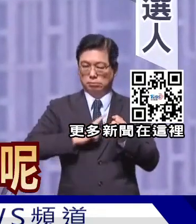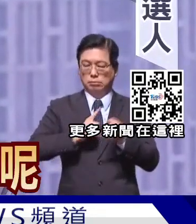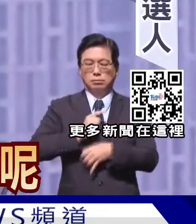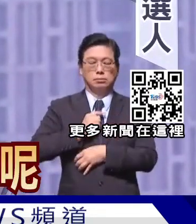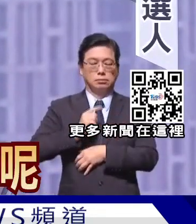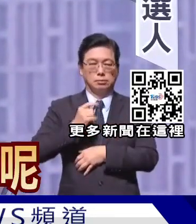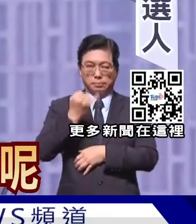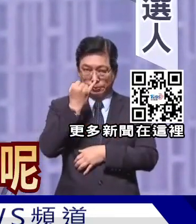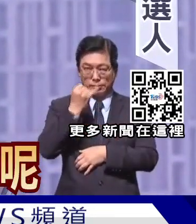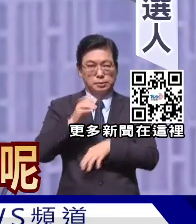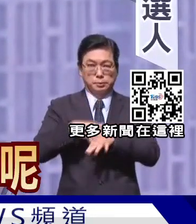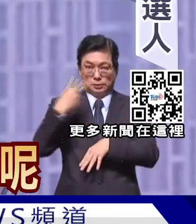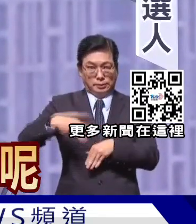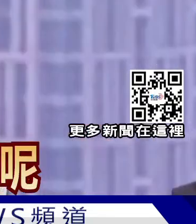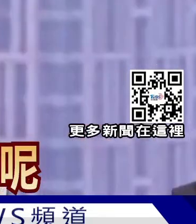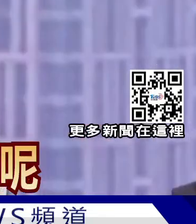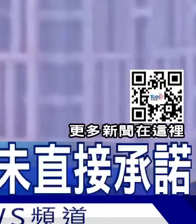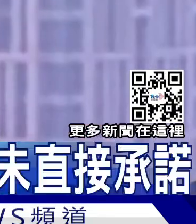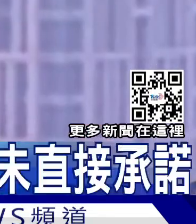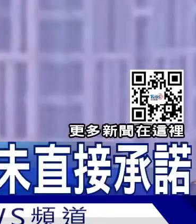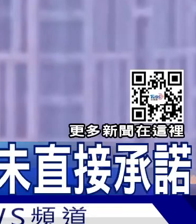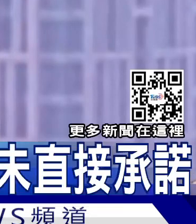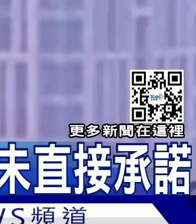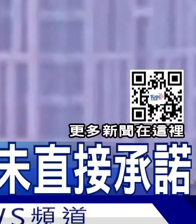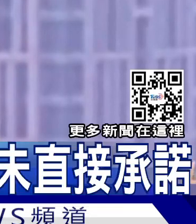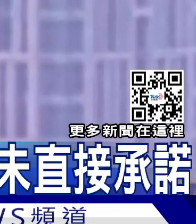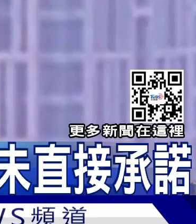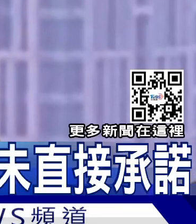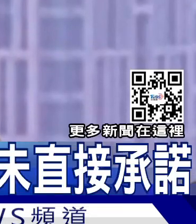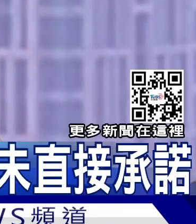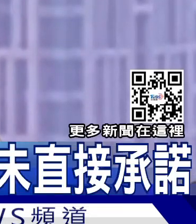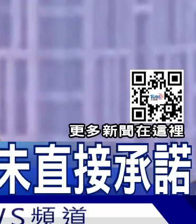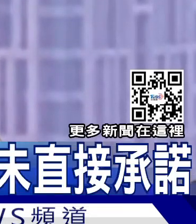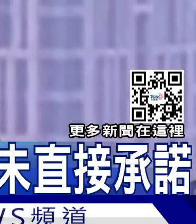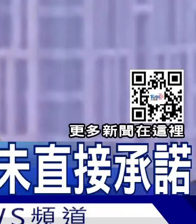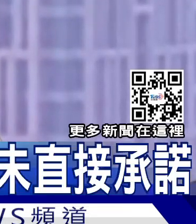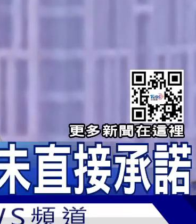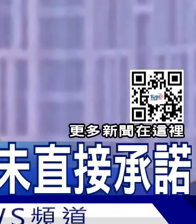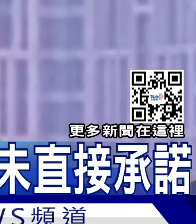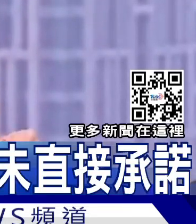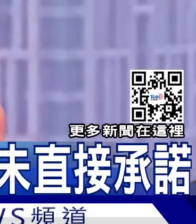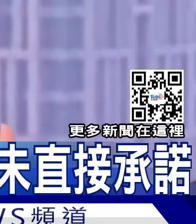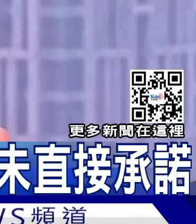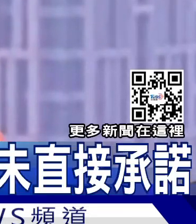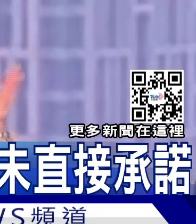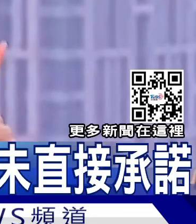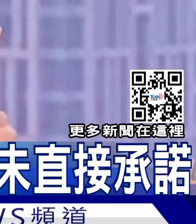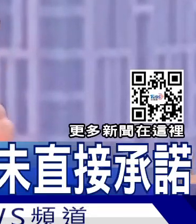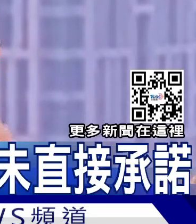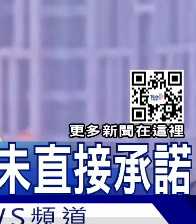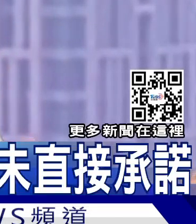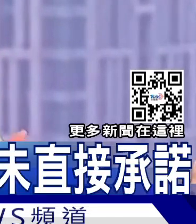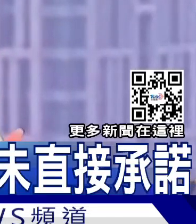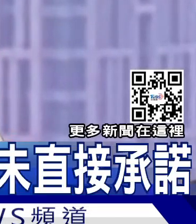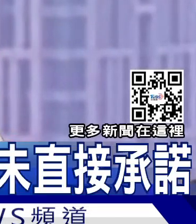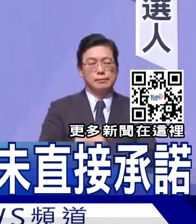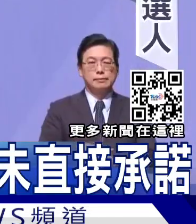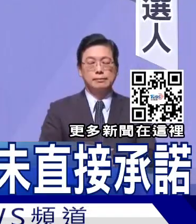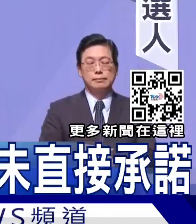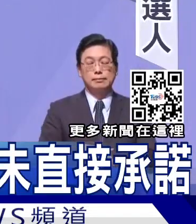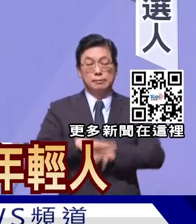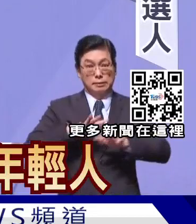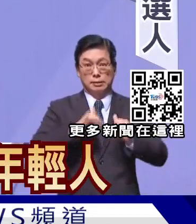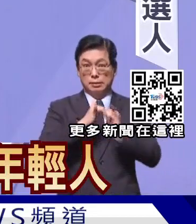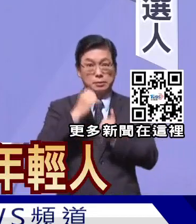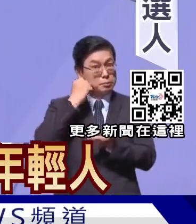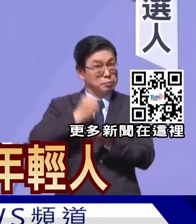诺不再竞选连任呢？ 媒体人钱义军针对社会住宅议题犀利提问，选将敢不敢承诺？ 社